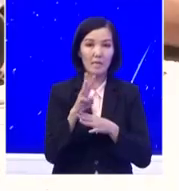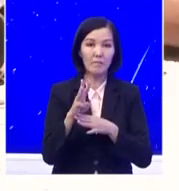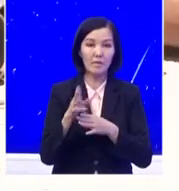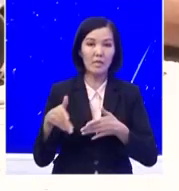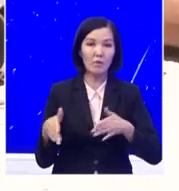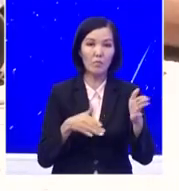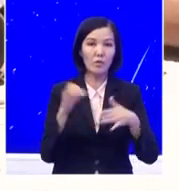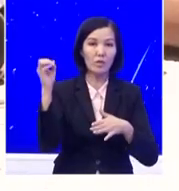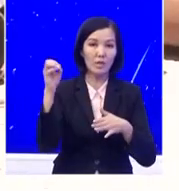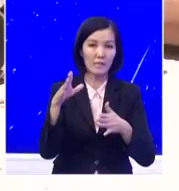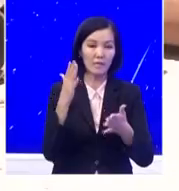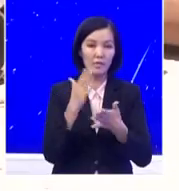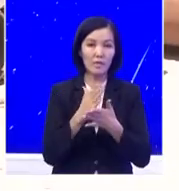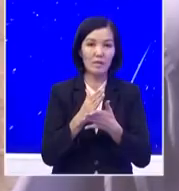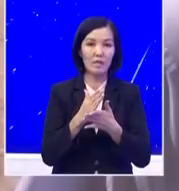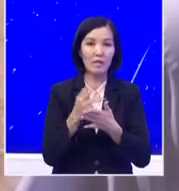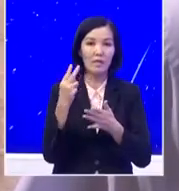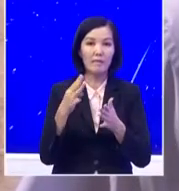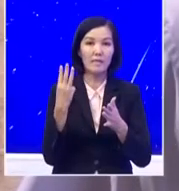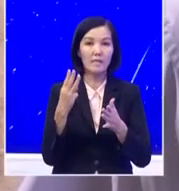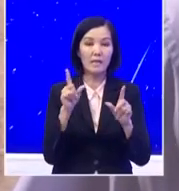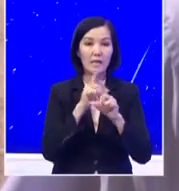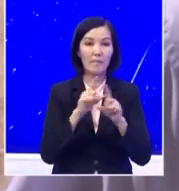освещение. Данные все объекты, 23 объекта,